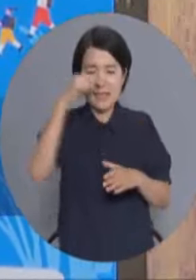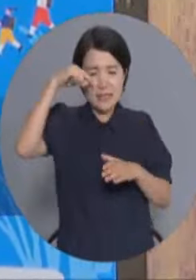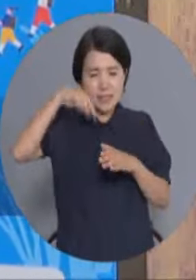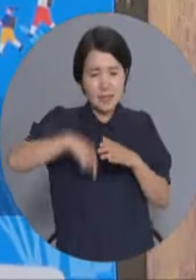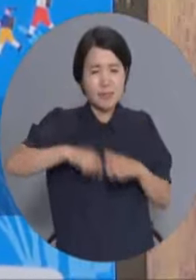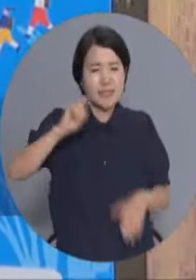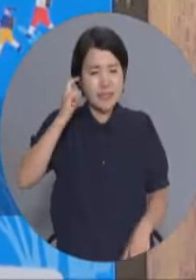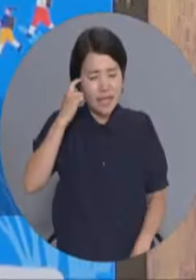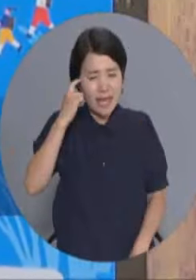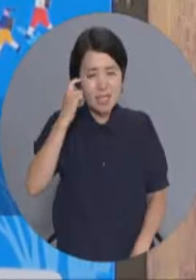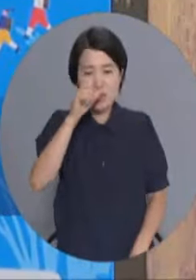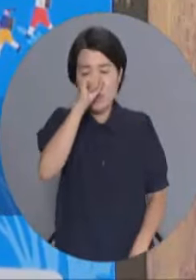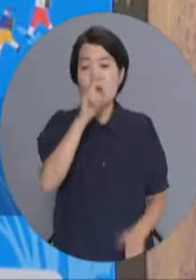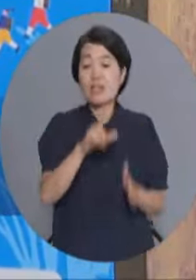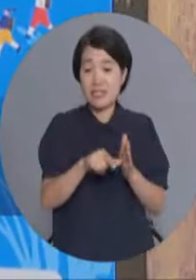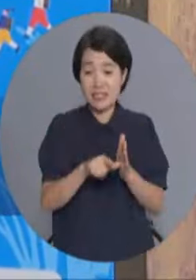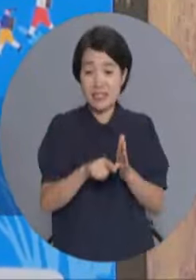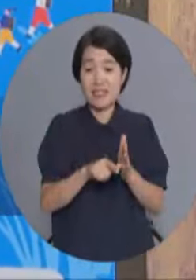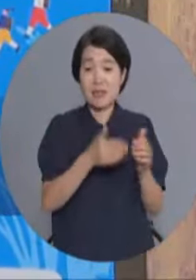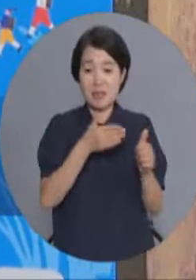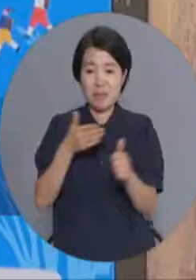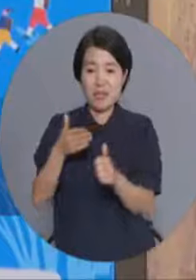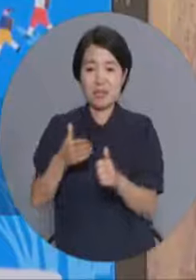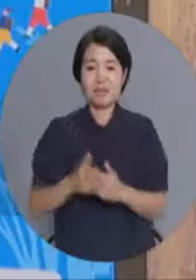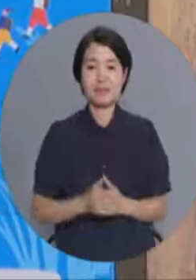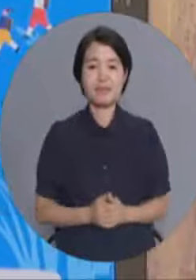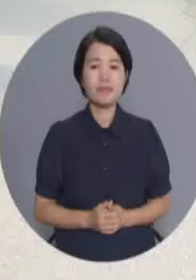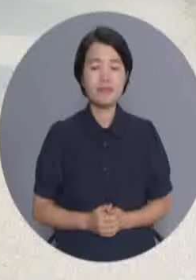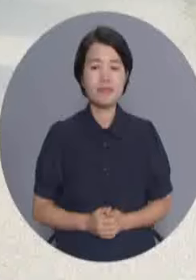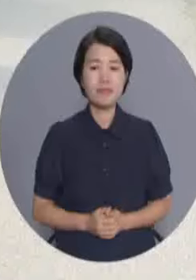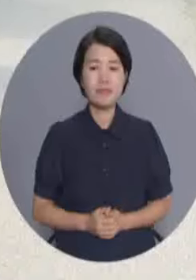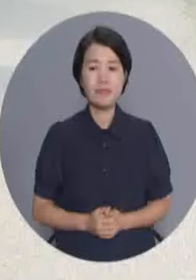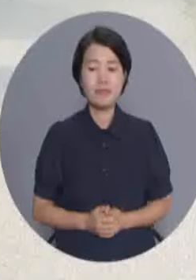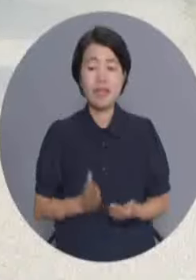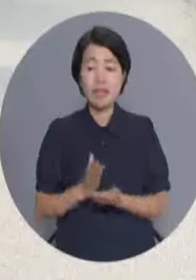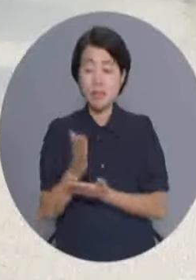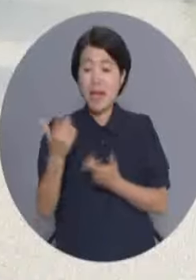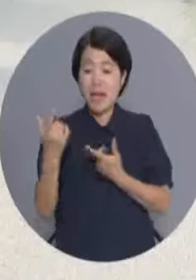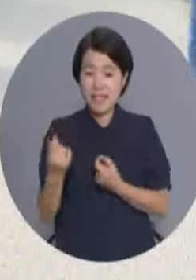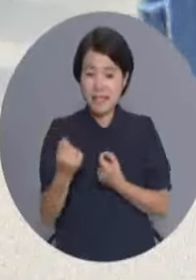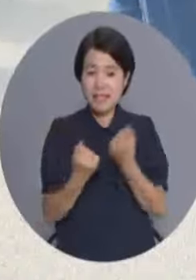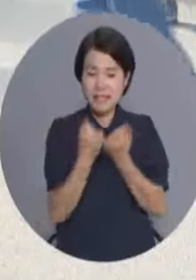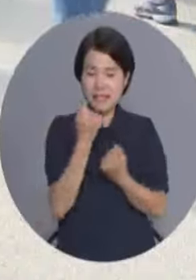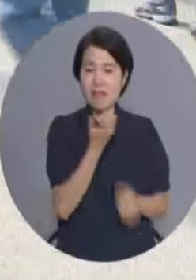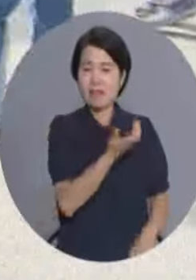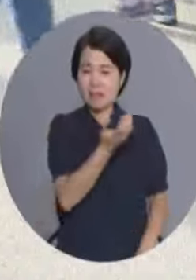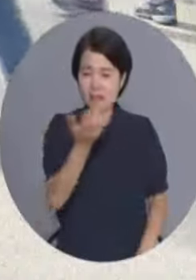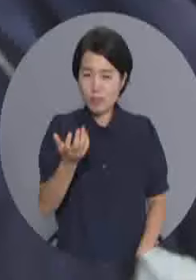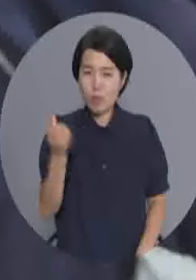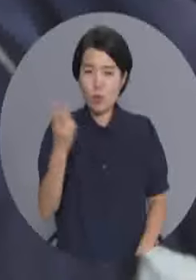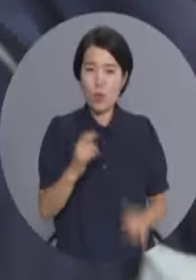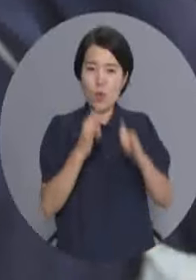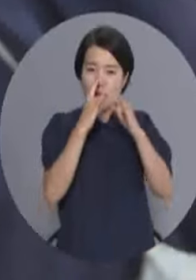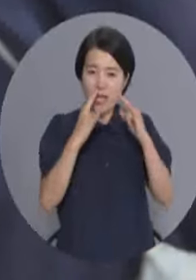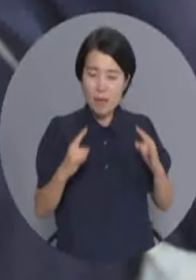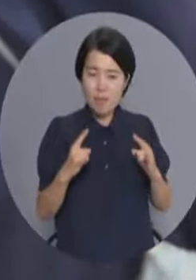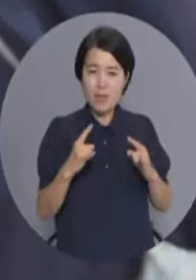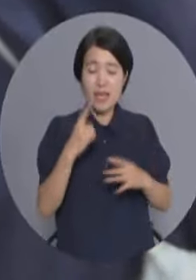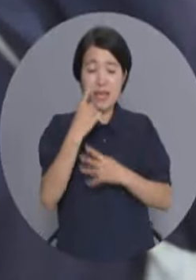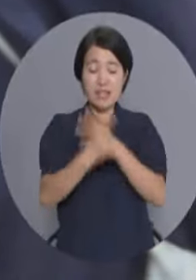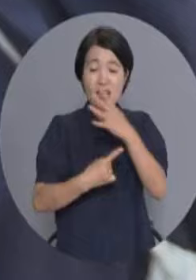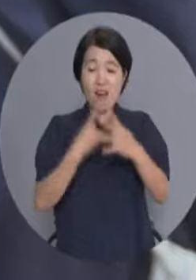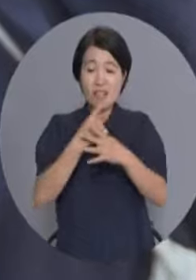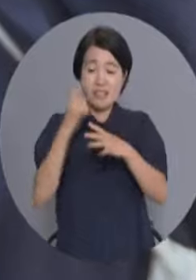가치를 깊이 인식할 수 있는 기회가 되기를 바랍니다. 전문가와 함께하는 해설 투어와 캠핑, 가을 철새